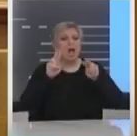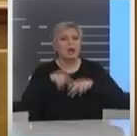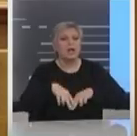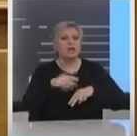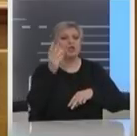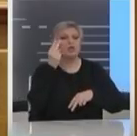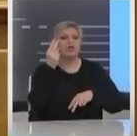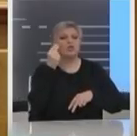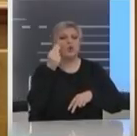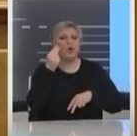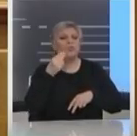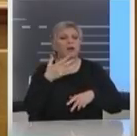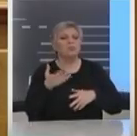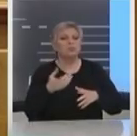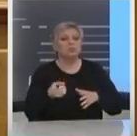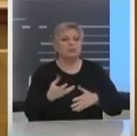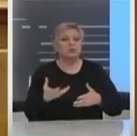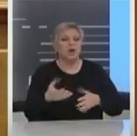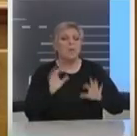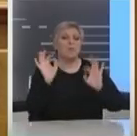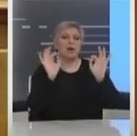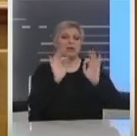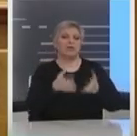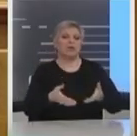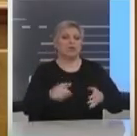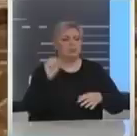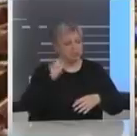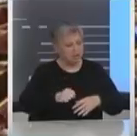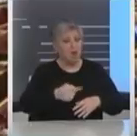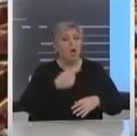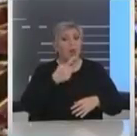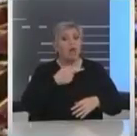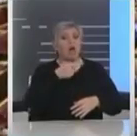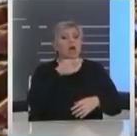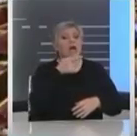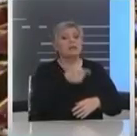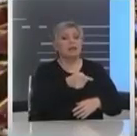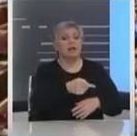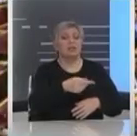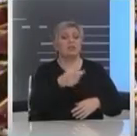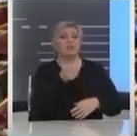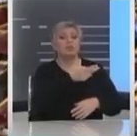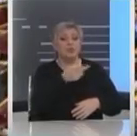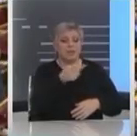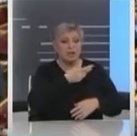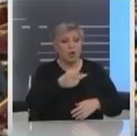με το σταγματικό τους όνομα. Και ναι, κύριε Τσακαλώτε, αναφέρομαι σε εσάς και στον κύριο Γαβρόγλου και